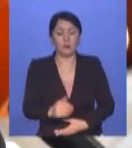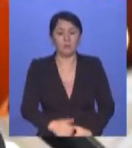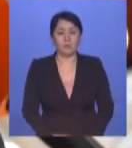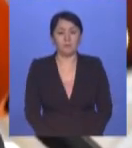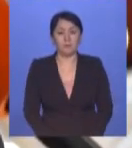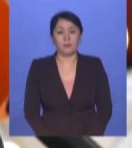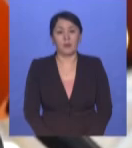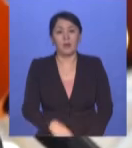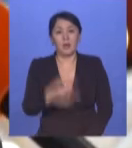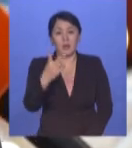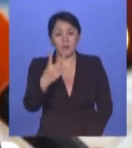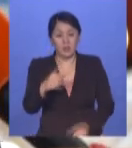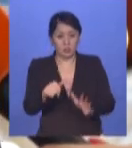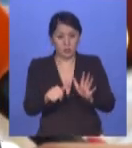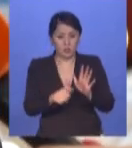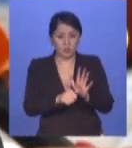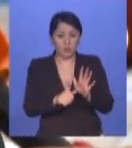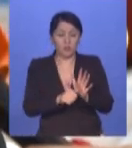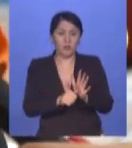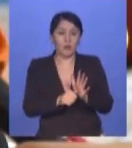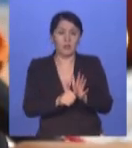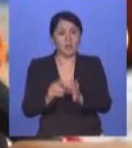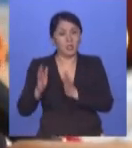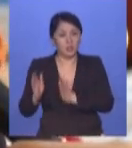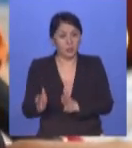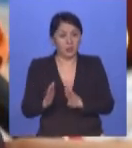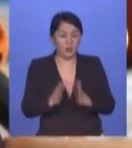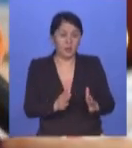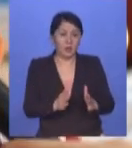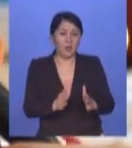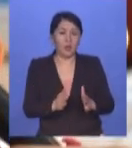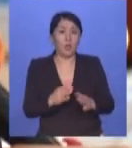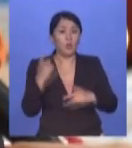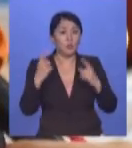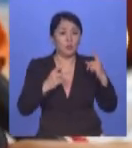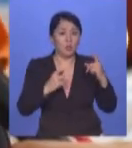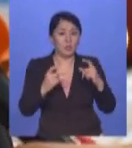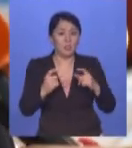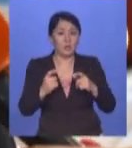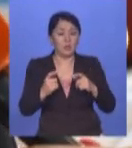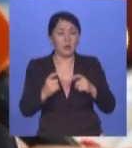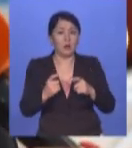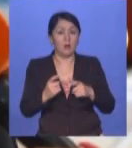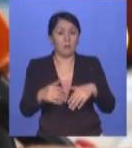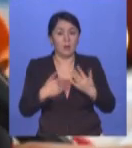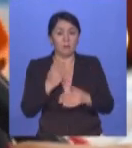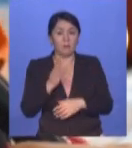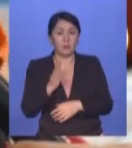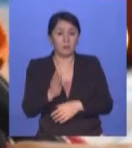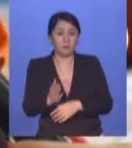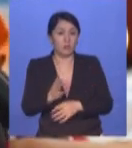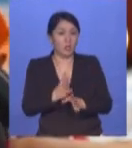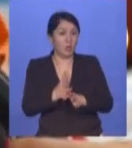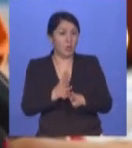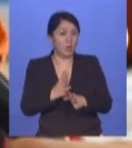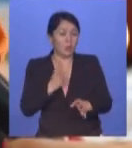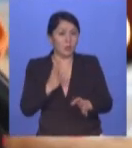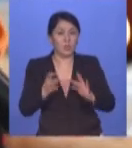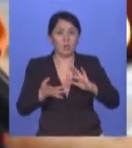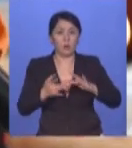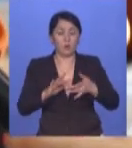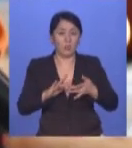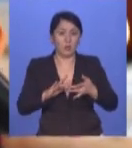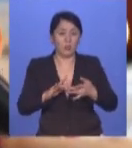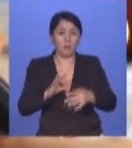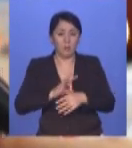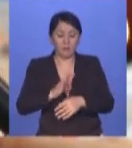айдың 26-сынан бастап жатақханаға студенттерді қабылдап жатырмыз. Жалпы кезек, онлайн кезек арқылы